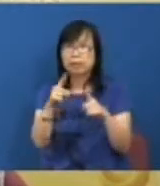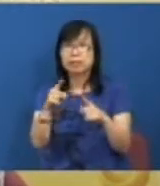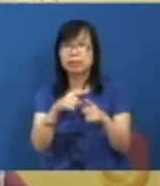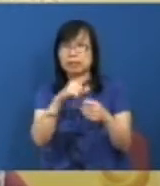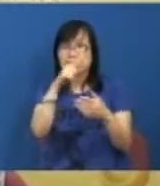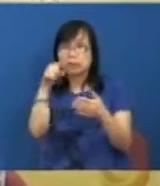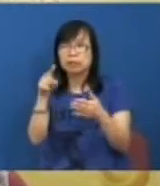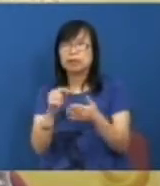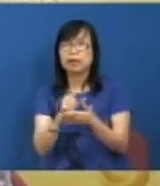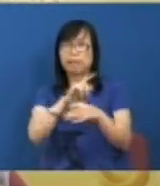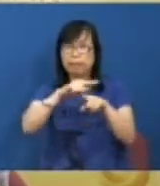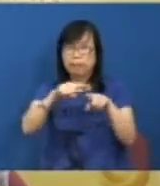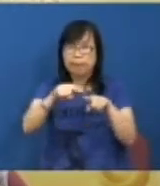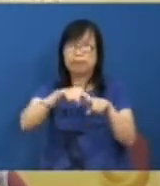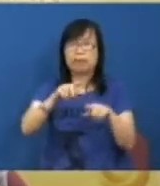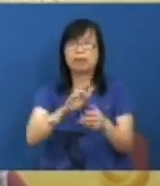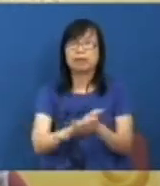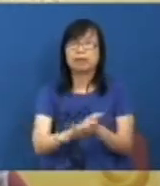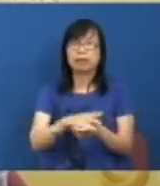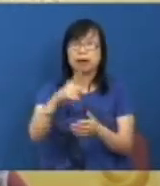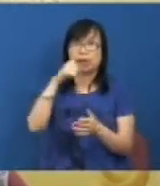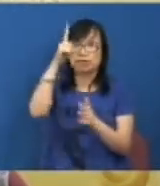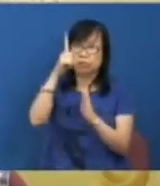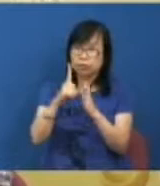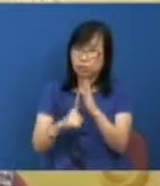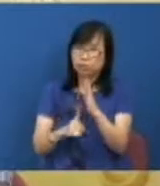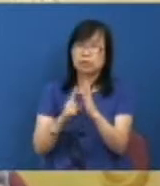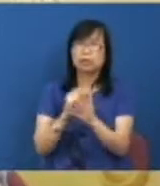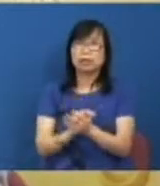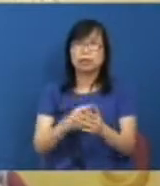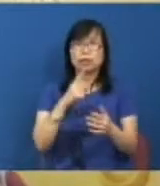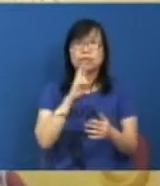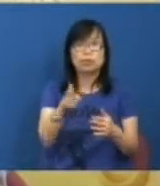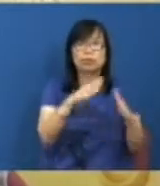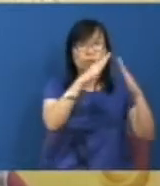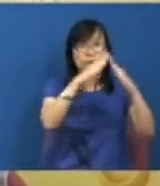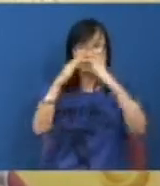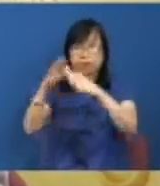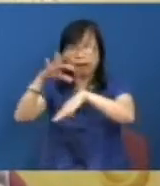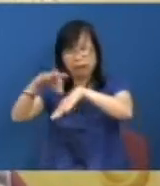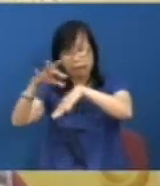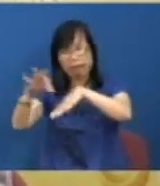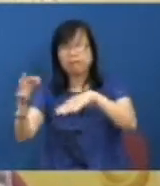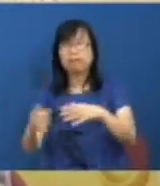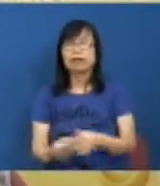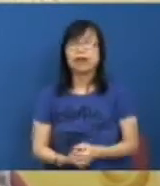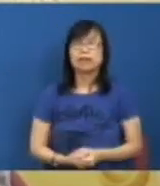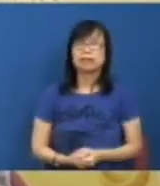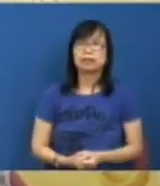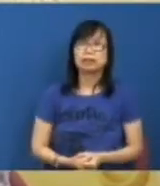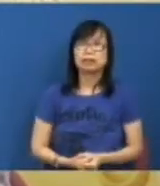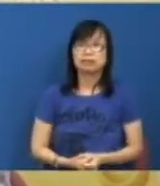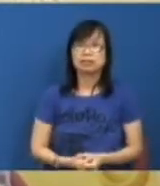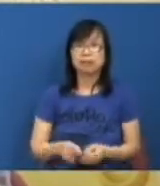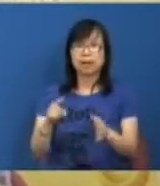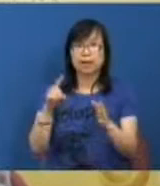可以低得好犀利，係完全係可以令到你間屋又用少好多電。冷氣都唔使開咁多，